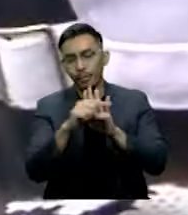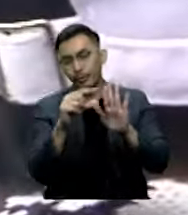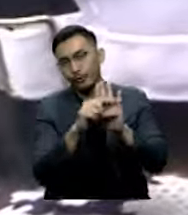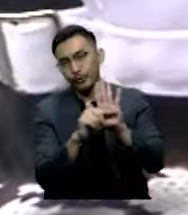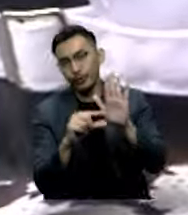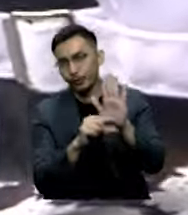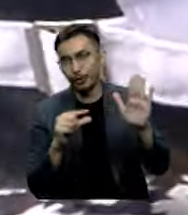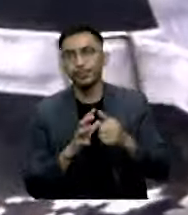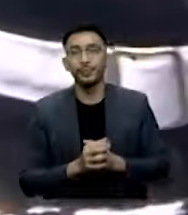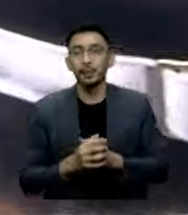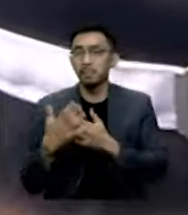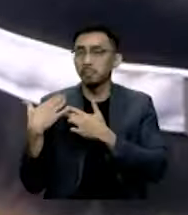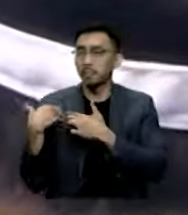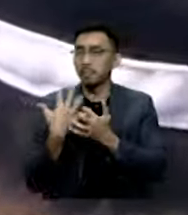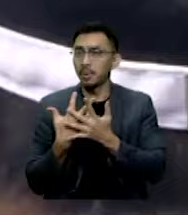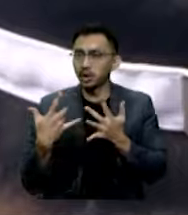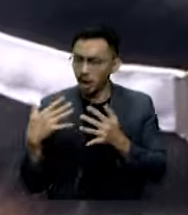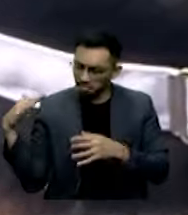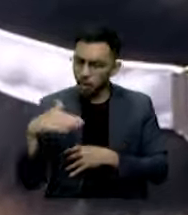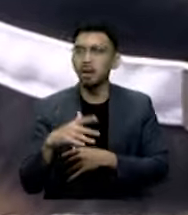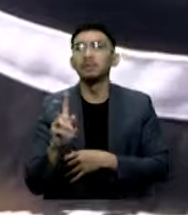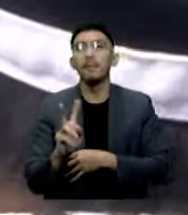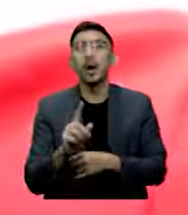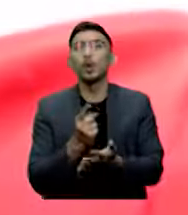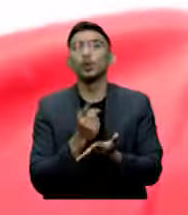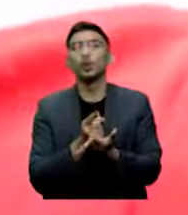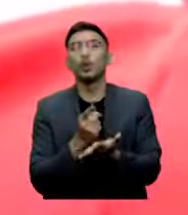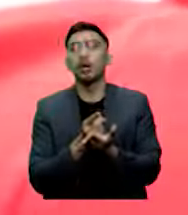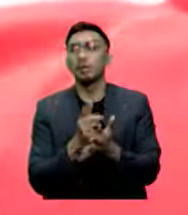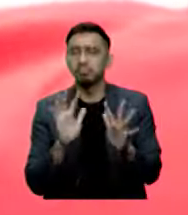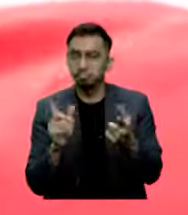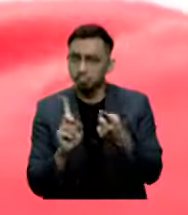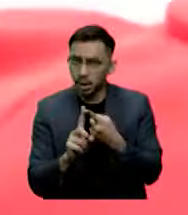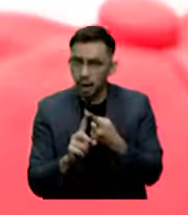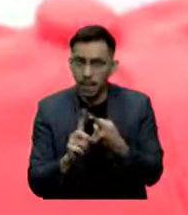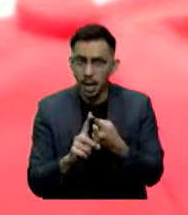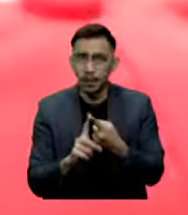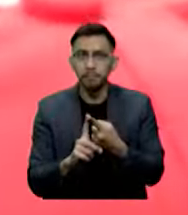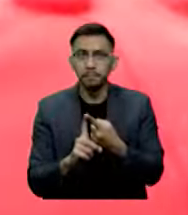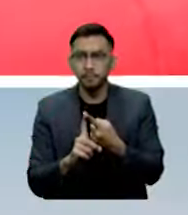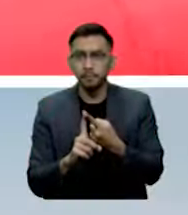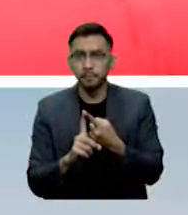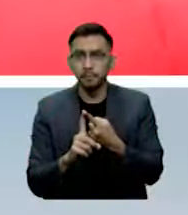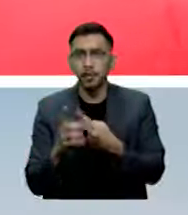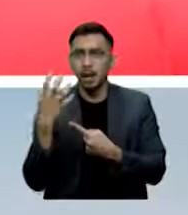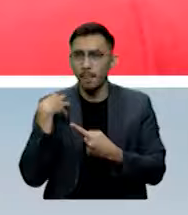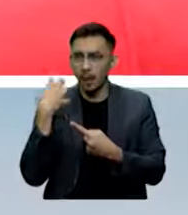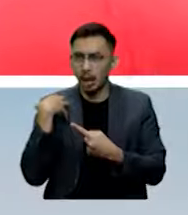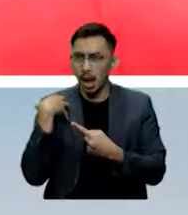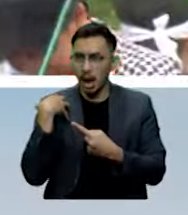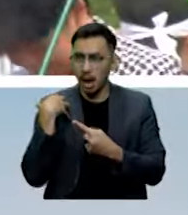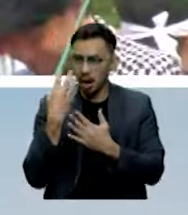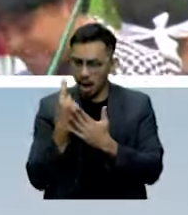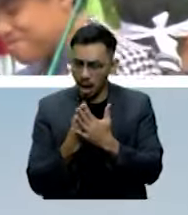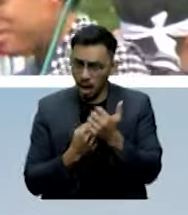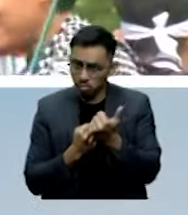tokoh masyarakat. Ada sejumlah tuntutan yang disampaikan dalam aksi ini, yakni yang pertama adalah tuntutan untuk Amerika Serikat berhenti memberikan dukungan